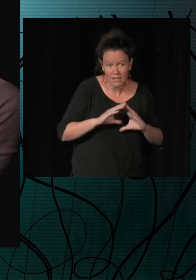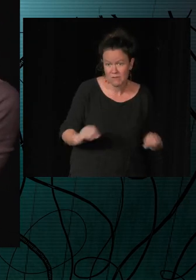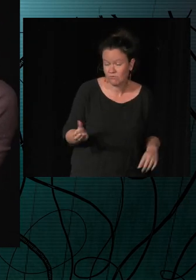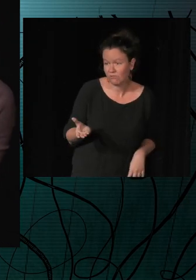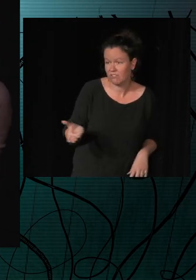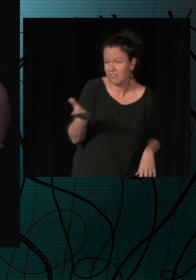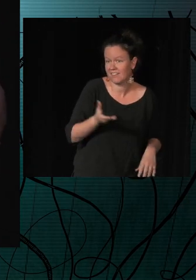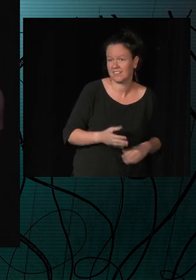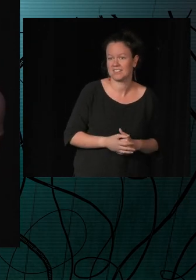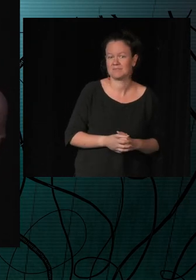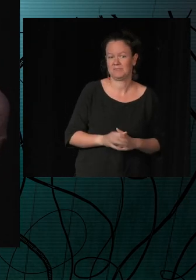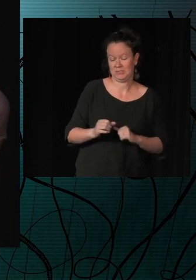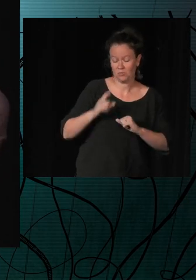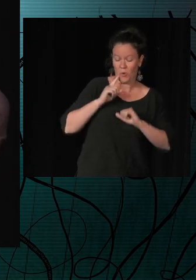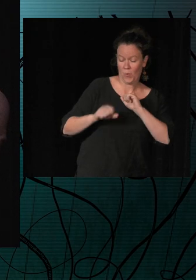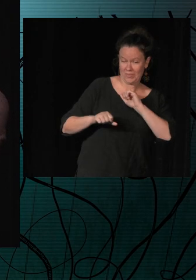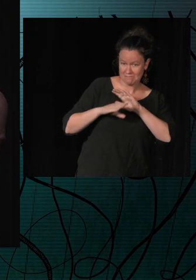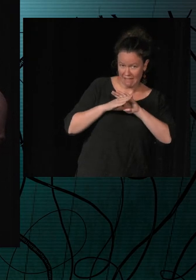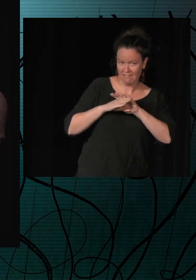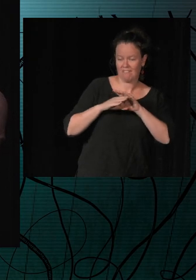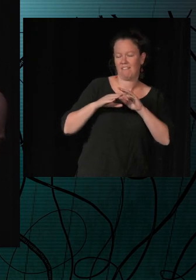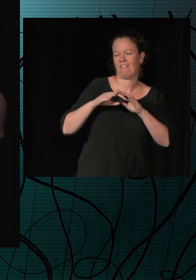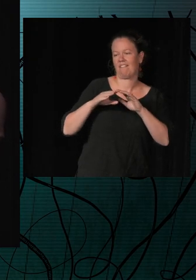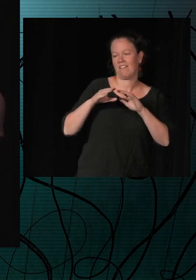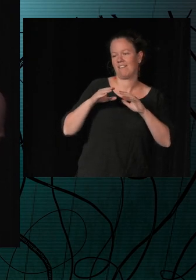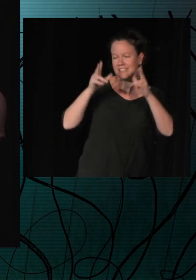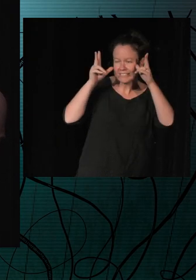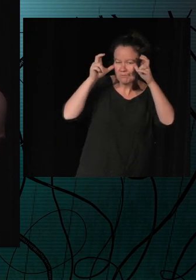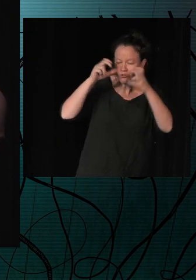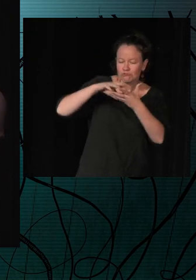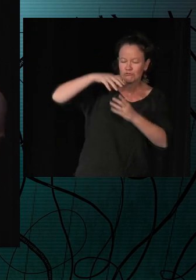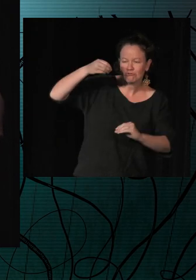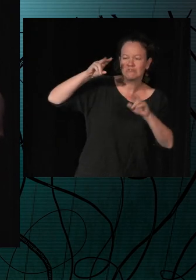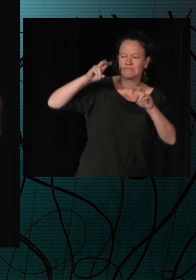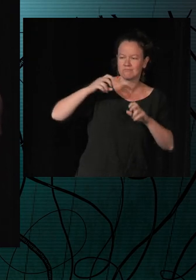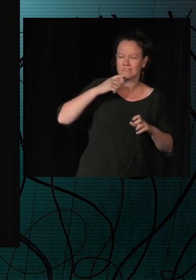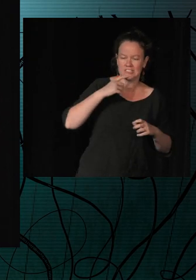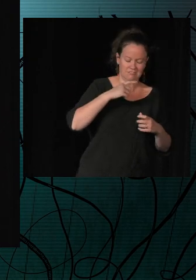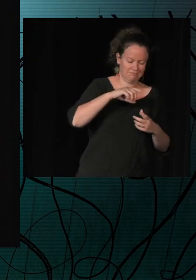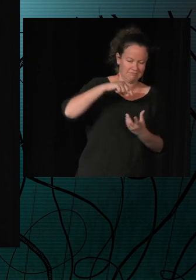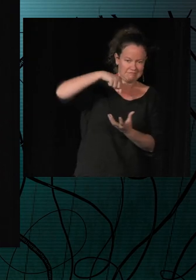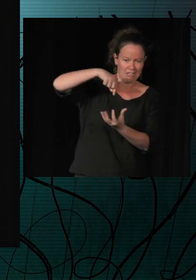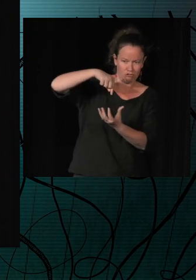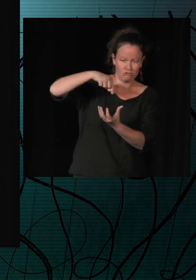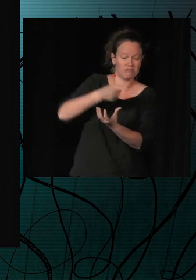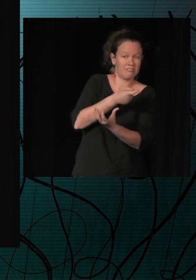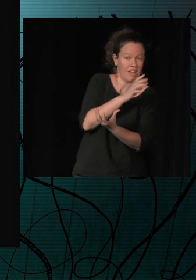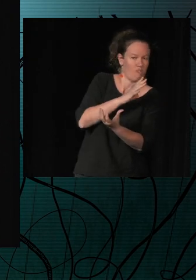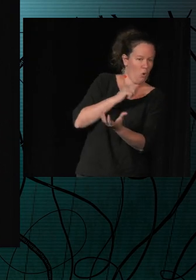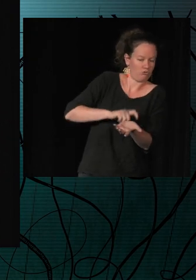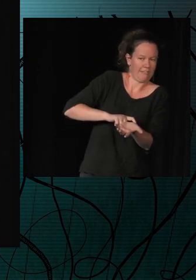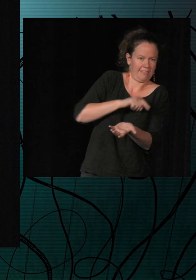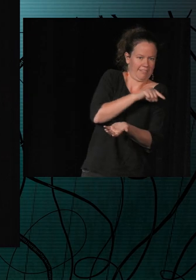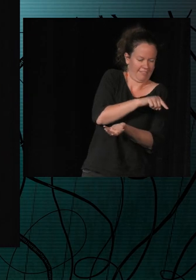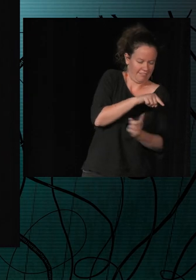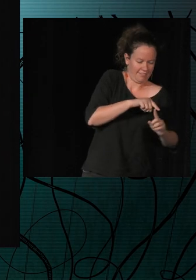ça vient du départ parce que Dimon souou c'est un jeu qui n'a pas du tout marché qui était un jeu de niche et qui a intéressé justement une partie de public très très hardcore qui